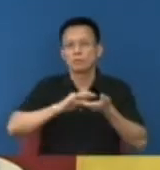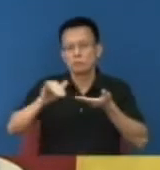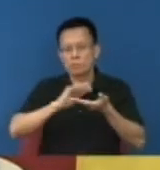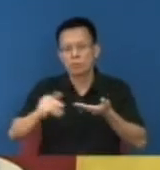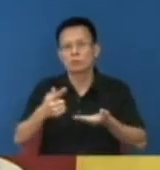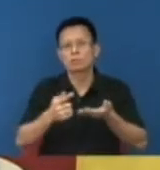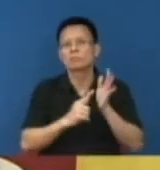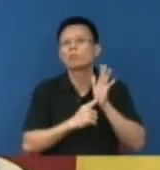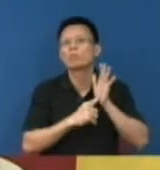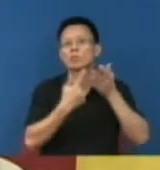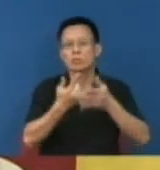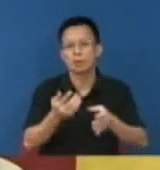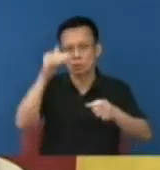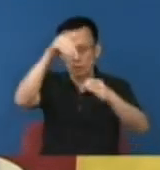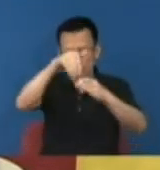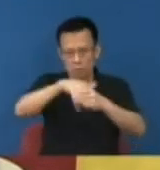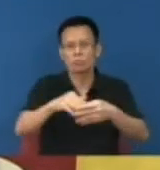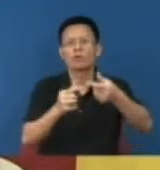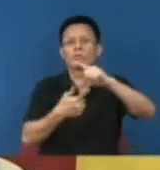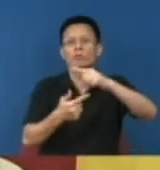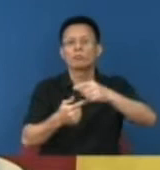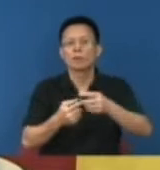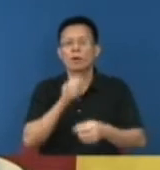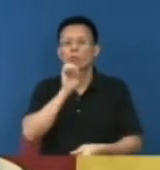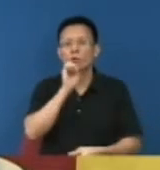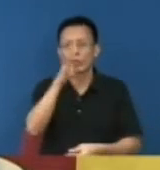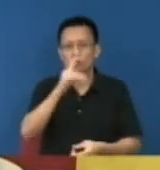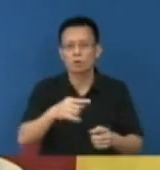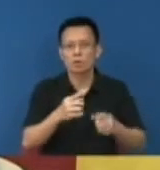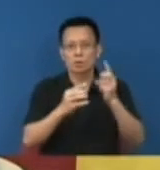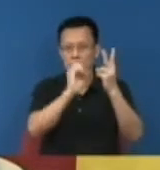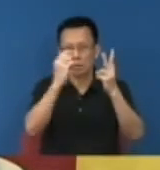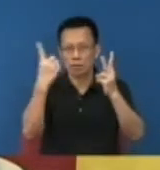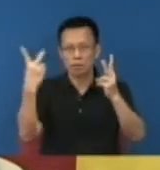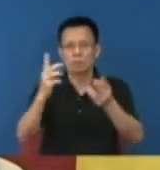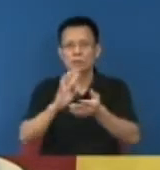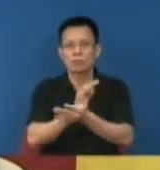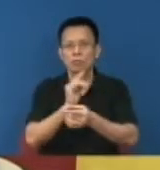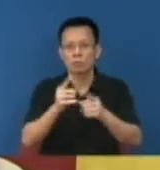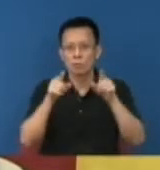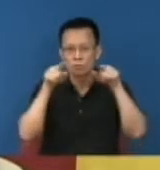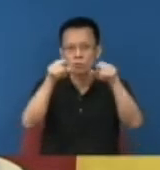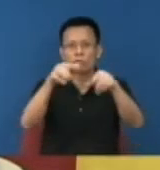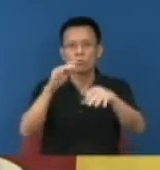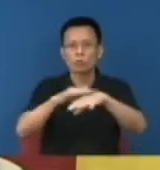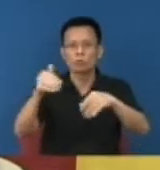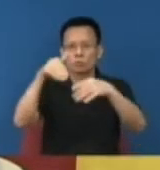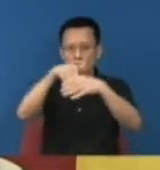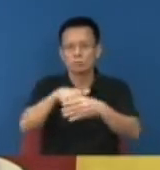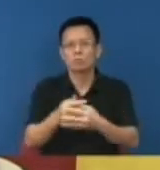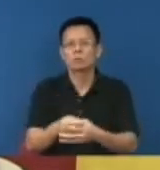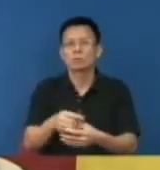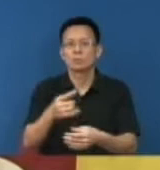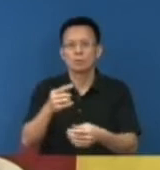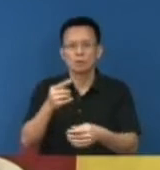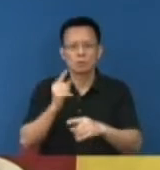個投票的方法表達了我們是要求2012有雙普選。而其實呢當時五